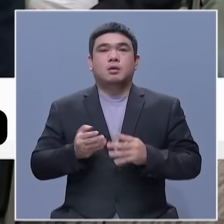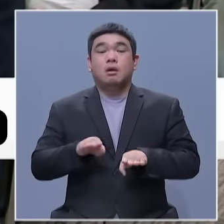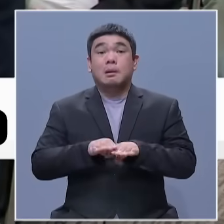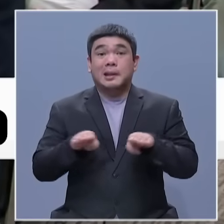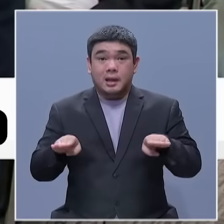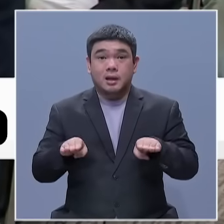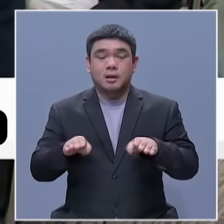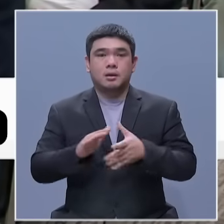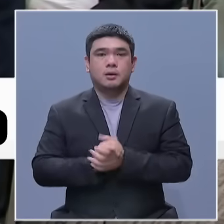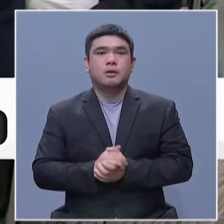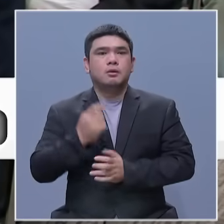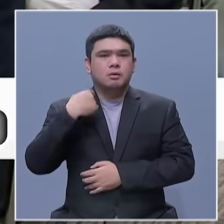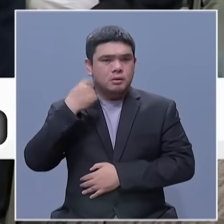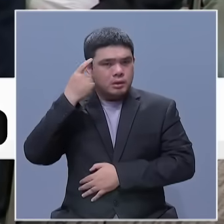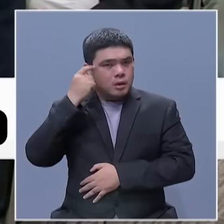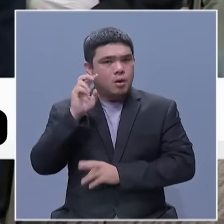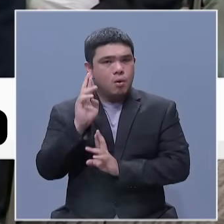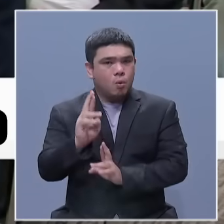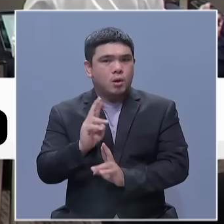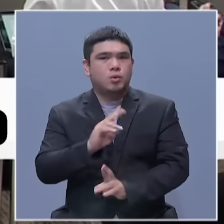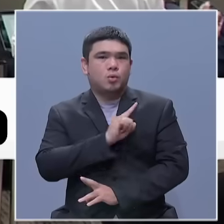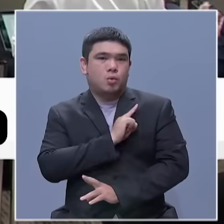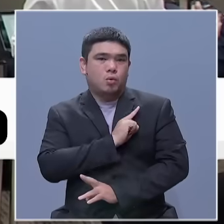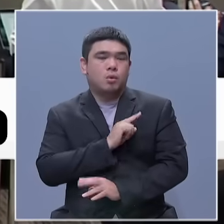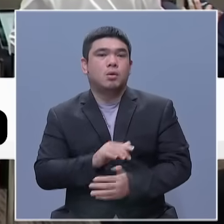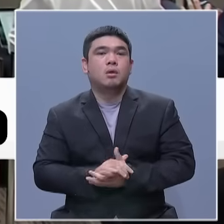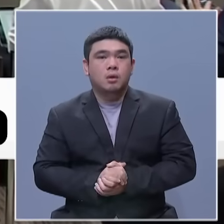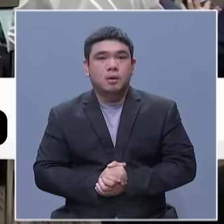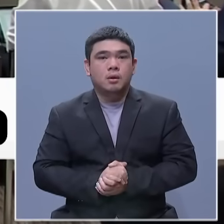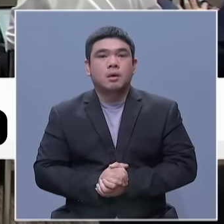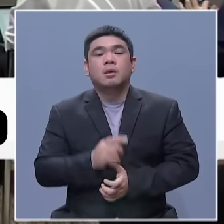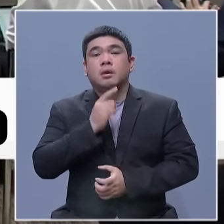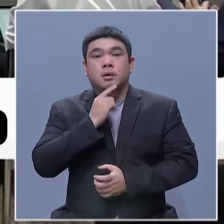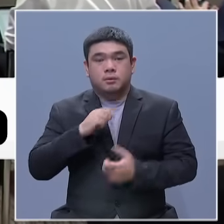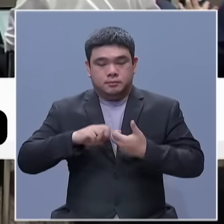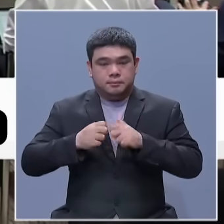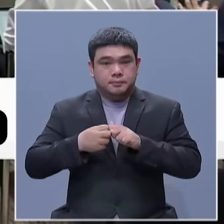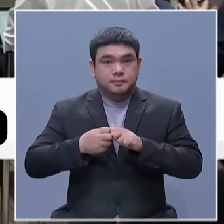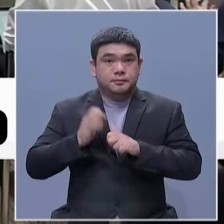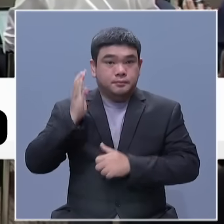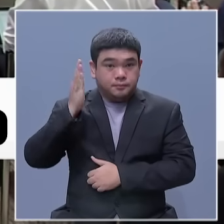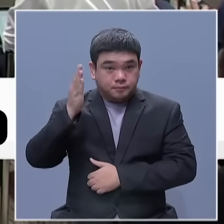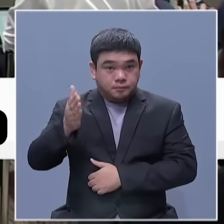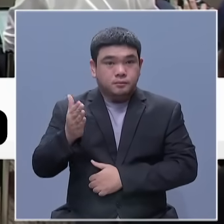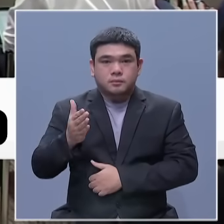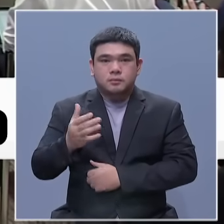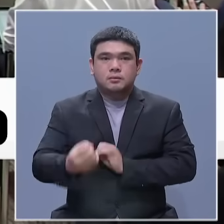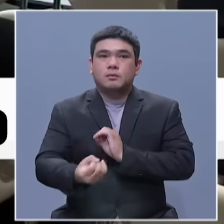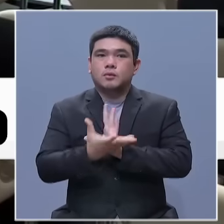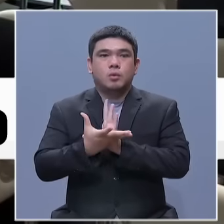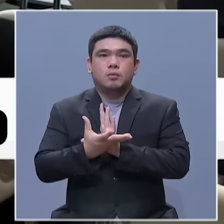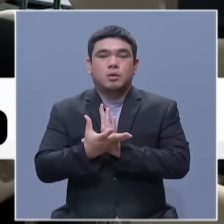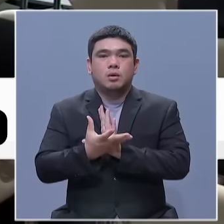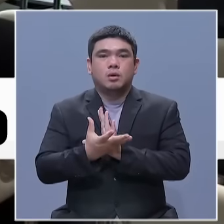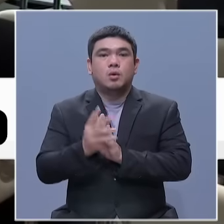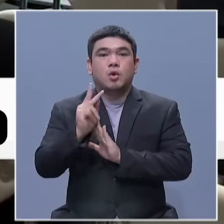เรื่อยๆอีก ดังนั้นก็จะต้องระมัดระวังตัวเองมากขึ้นเรื่อยๆโดยส่วนใหญ่ปัญหาเหล่านี้ทั้งหมดยังไม่เคยมีการดำเนินการในค